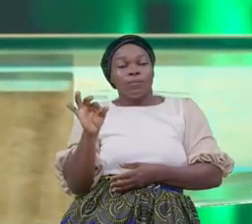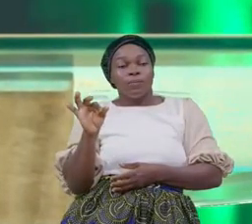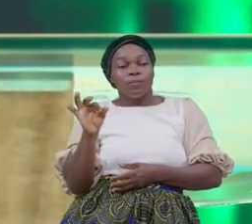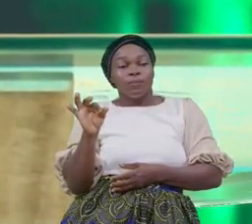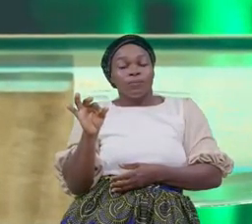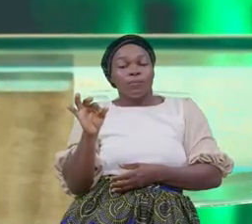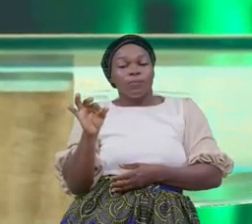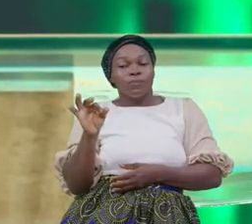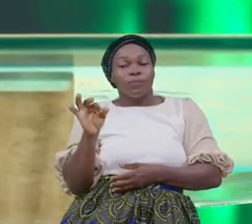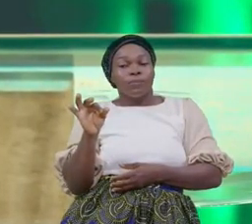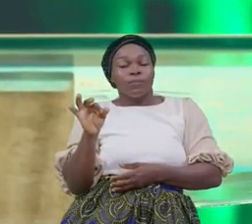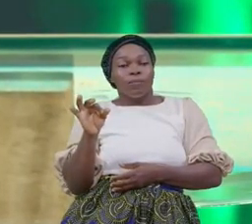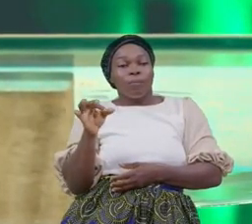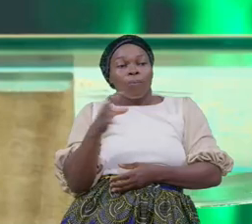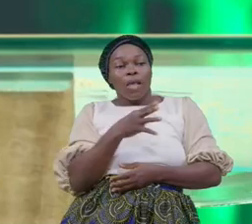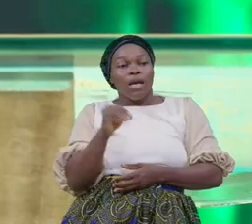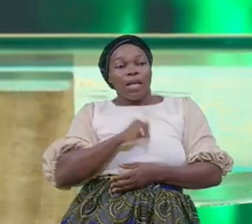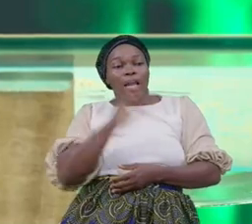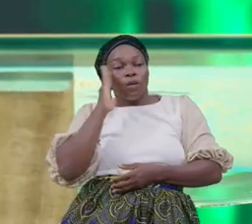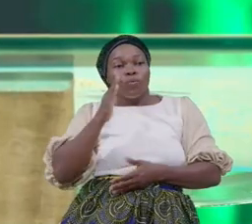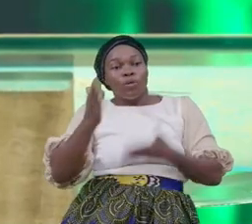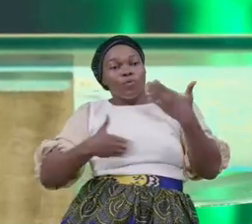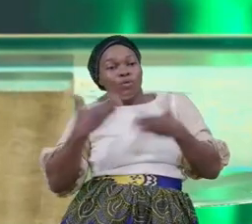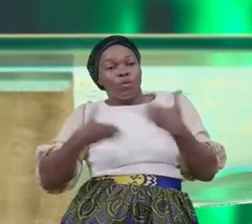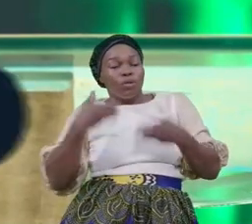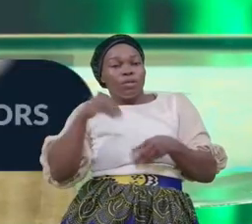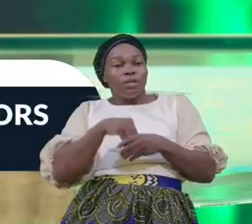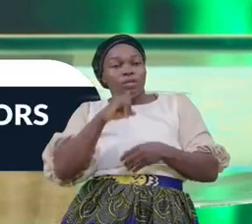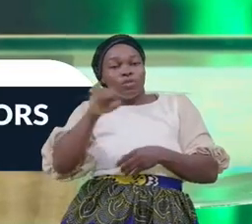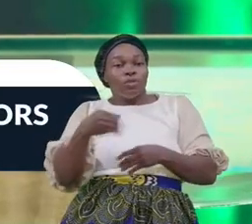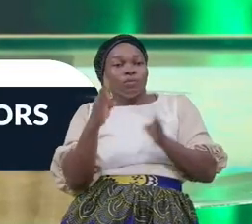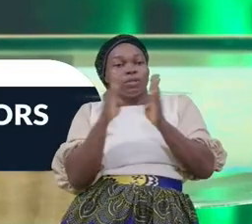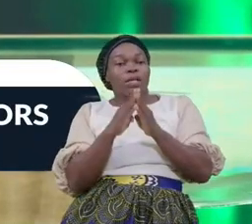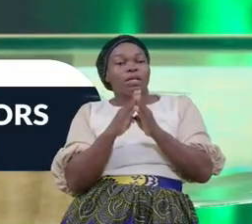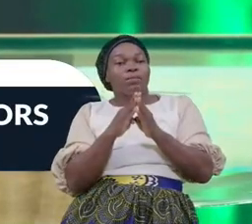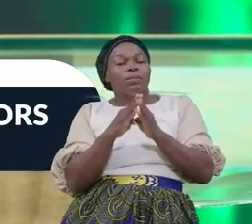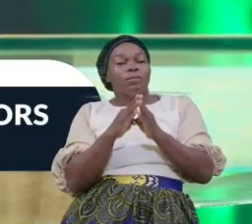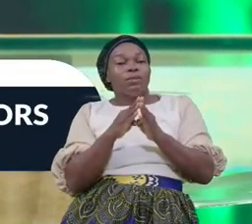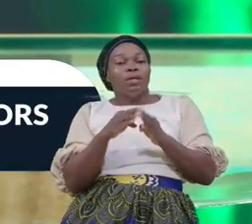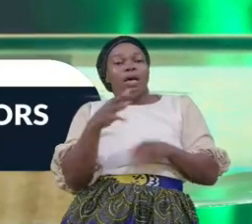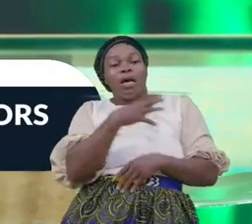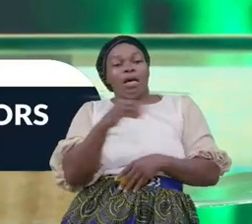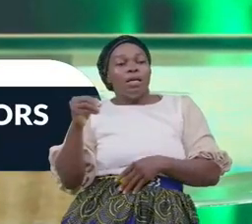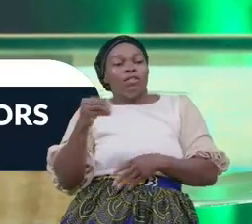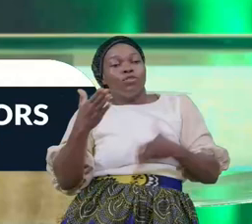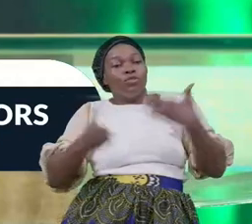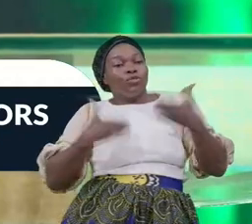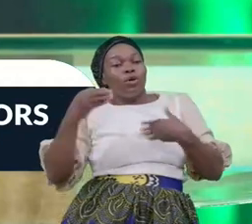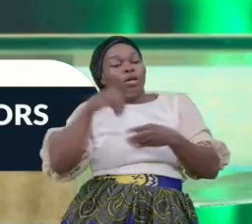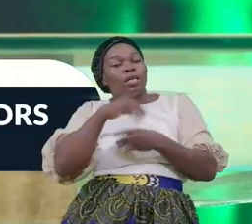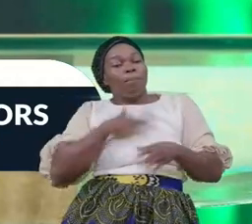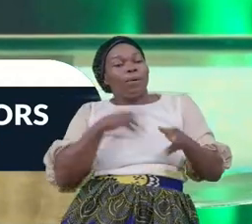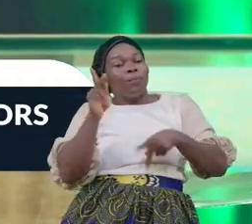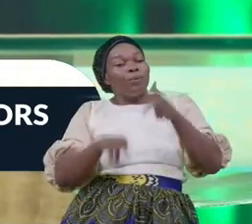Ésaïe 65, le verset 19. Je ferai de Jérusalem mon allégresse et de mon peuple